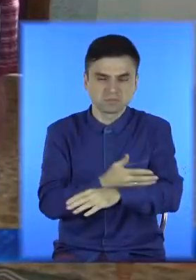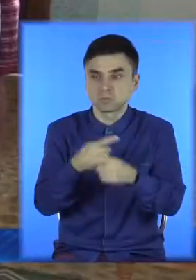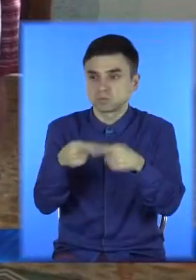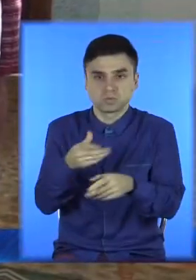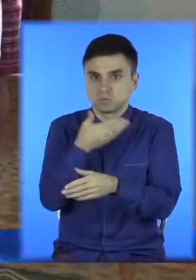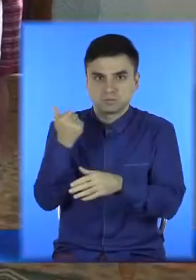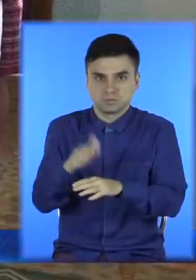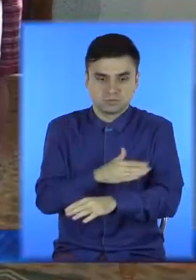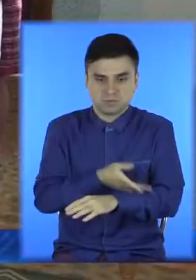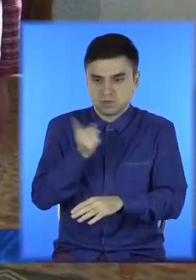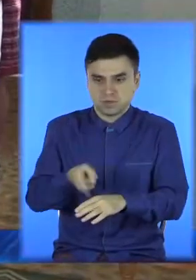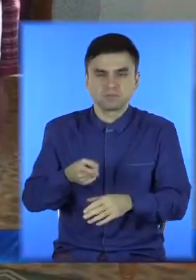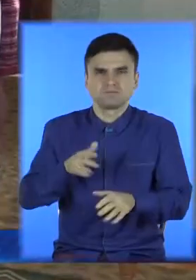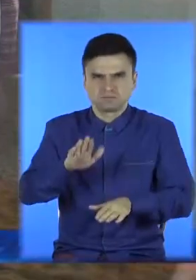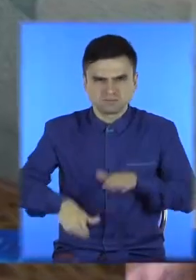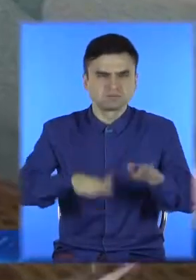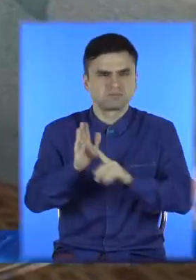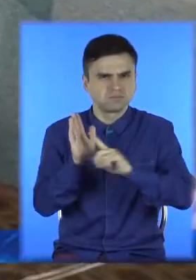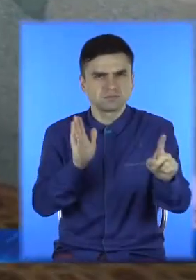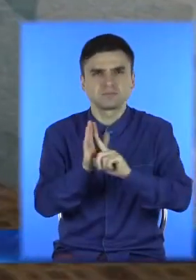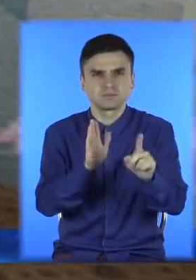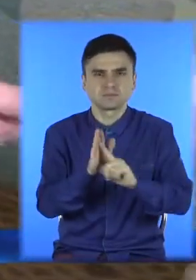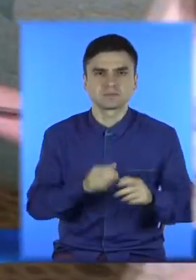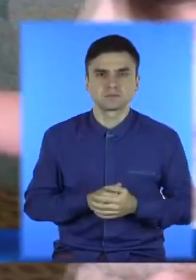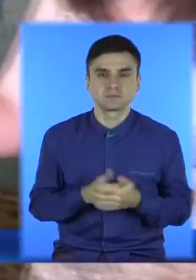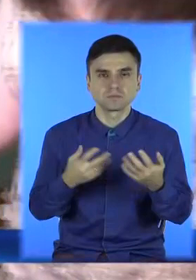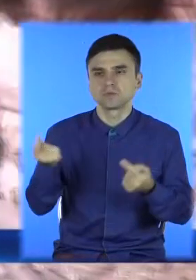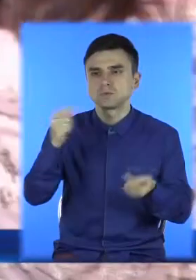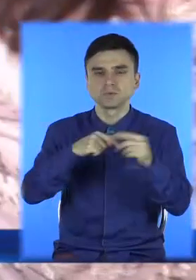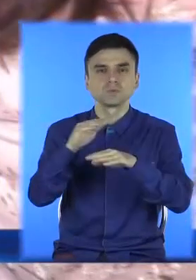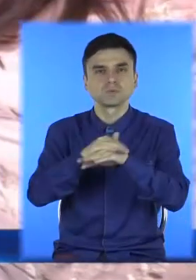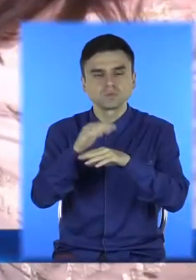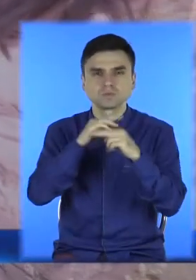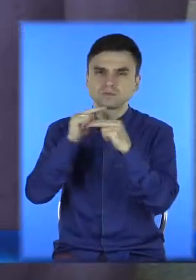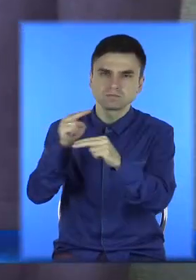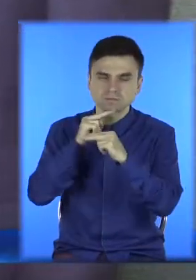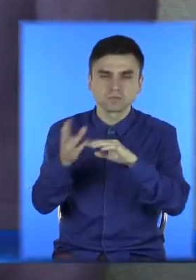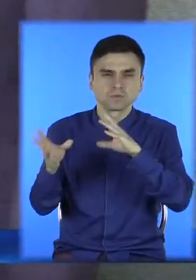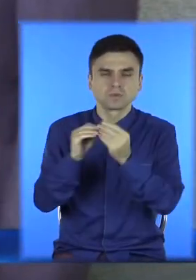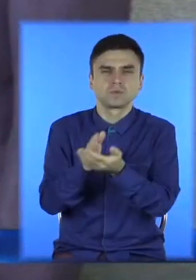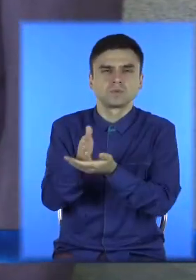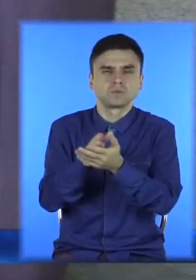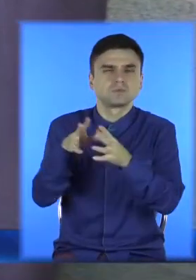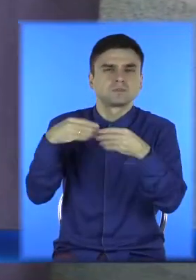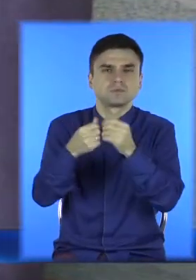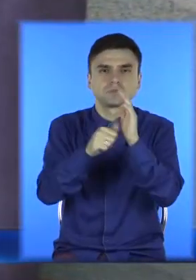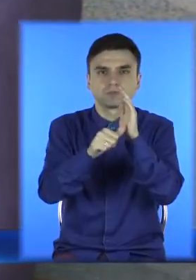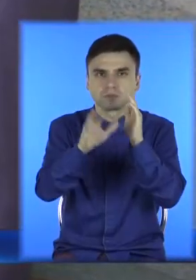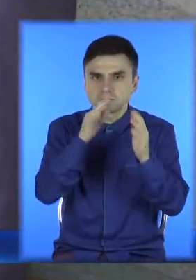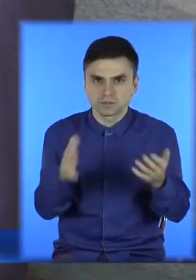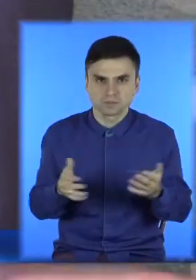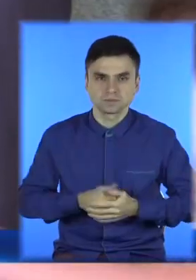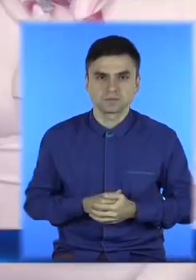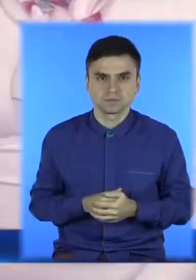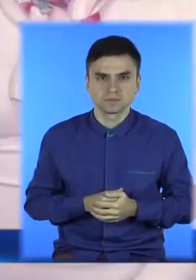разом довгих та щасливих 60 років. Ніна Іванівна забула про свого нареченого із Одеси, познайомившись з Федором, та чекала на